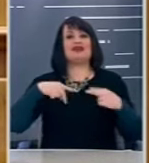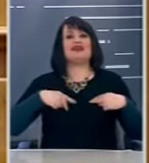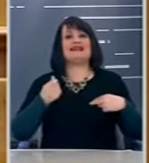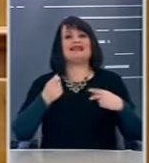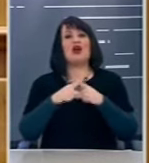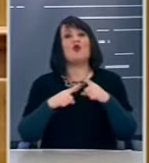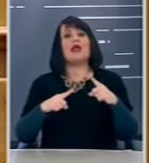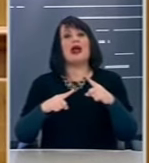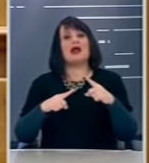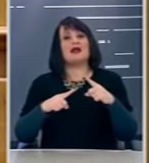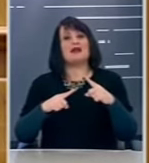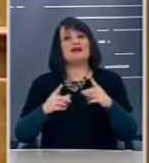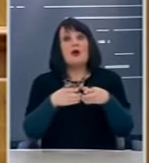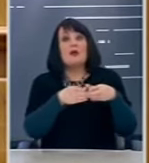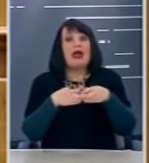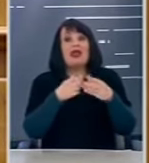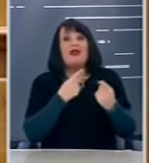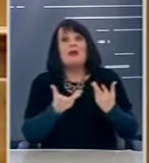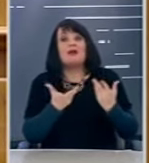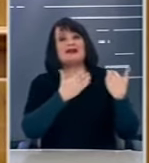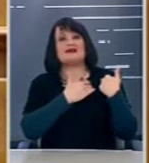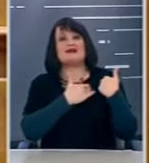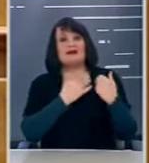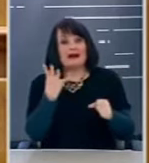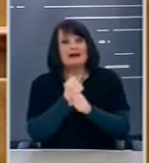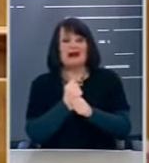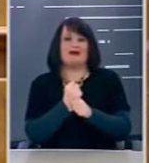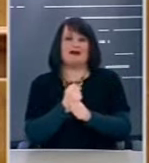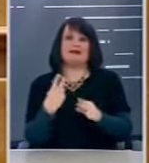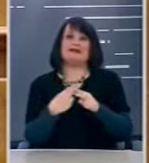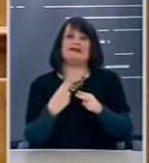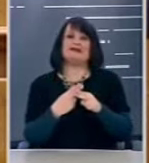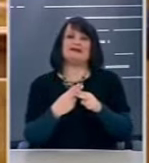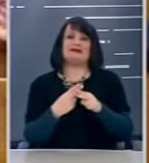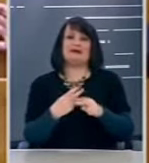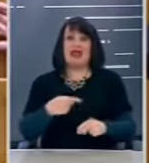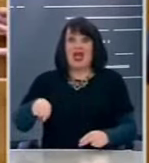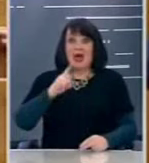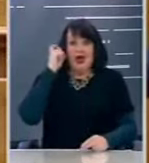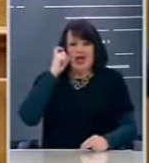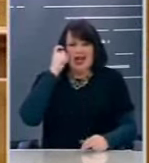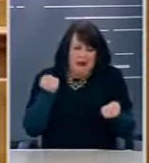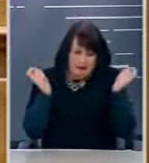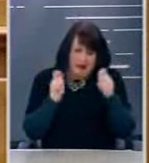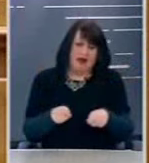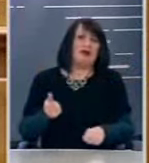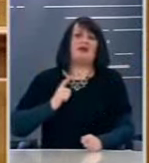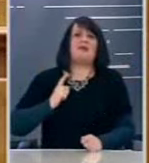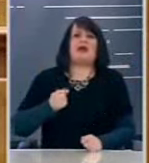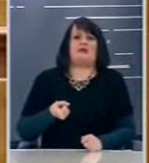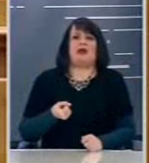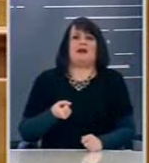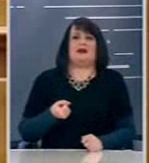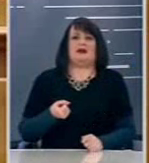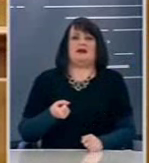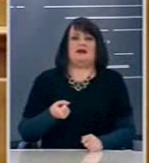του Χουλιαράκη, σε όλη την διαπραγματευτική ομάδα, που κατάφερε κάτι το οποίο εσείς ούτε που μπορούσατε να φανταστείτε ότι θα συμβεί. Γι' αυτό και είχατε βάλει όλα